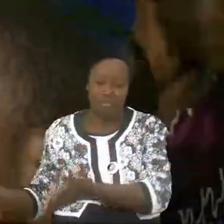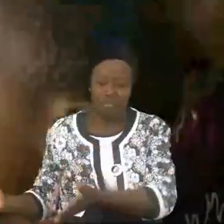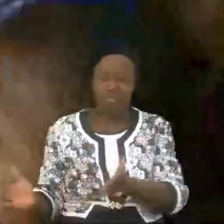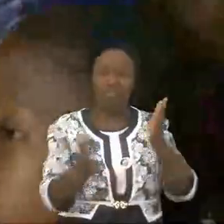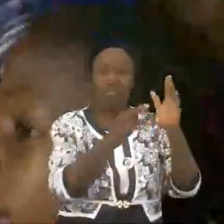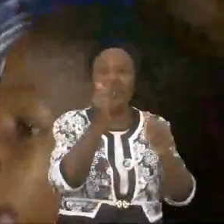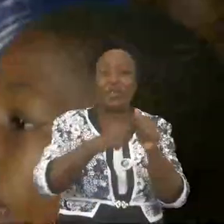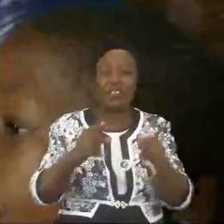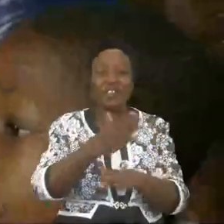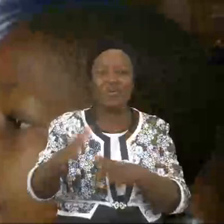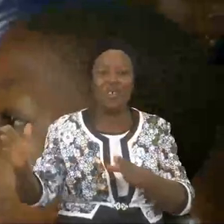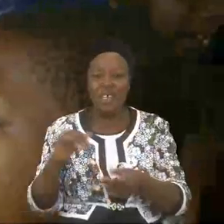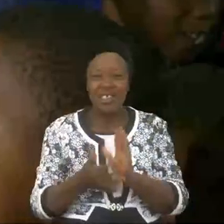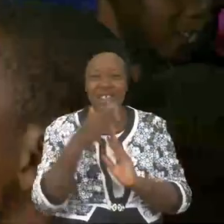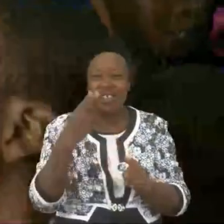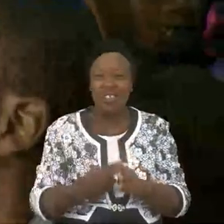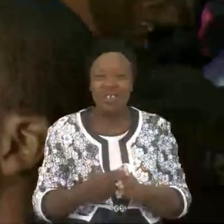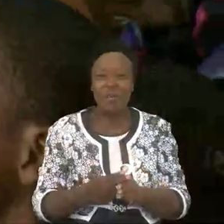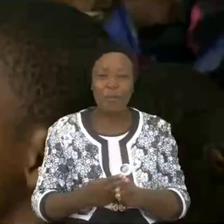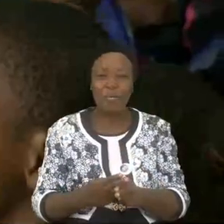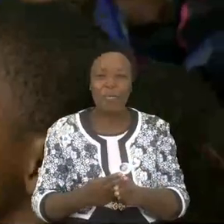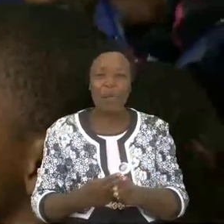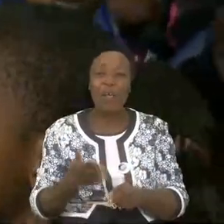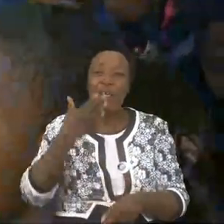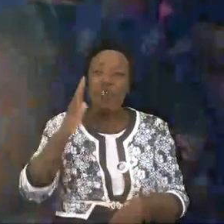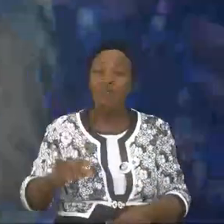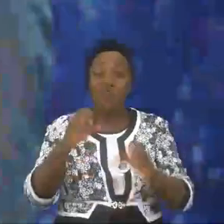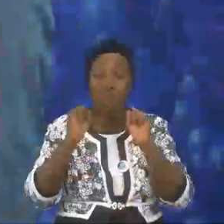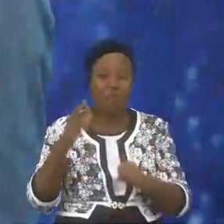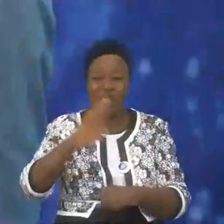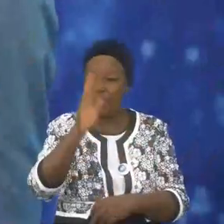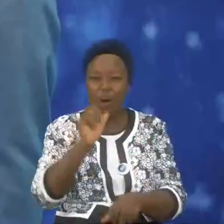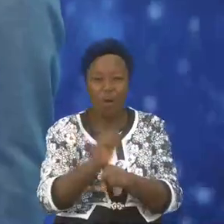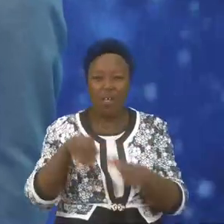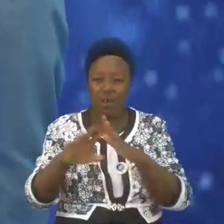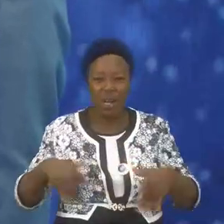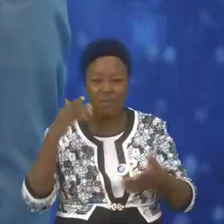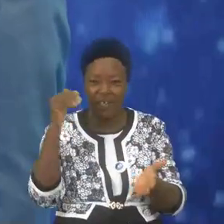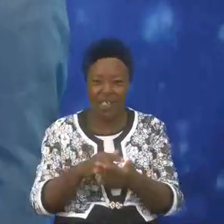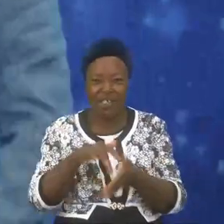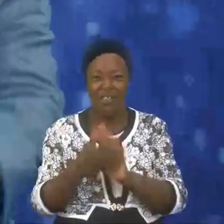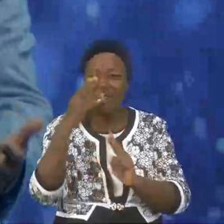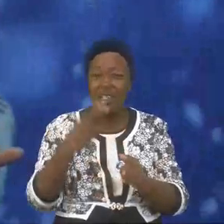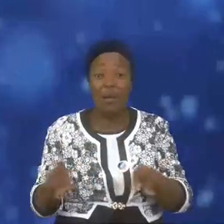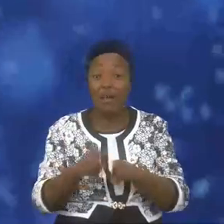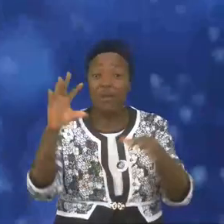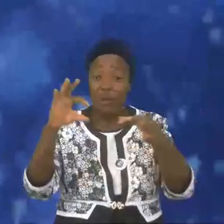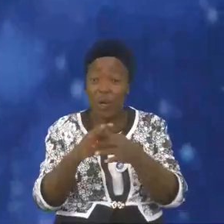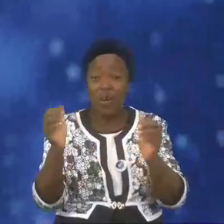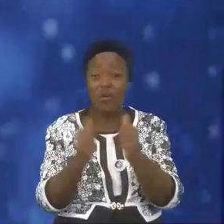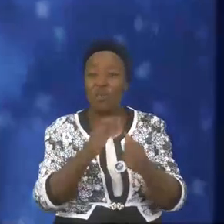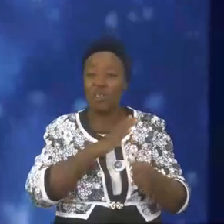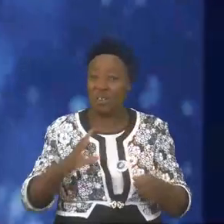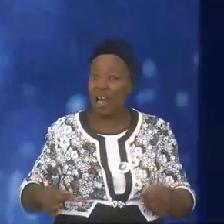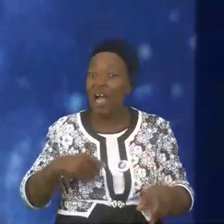emportés. Les puissances maléfiques ne pourront plus opérer dans ta vie. Quand tu te connectes à Christ,